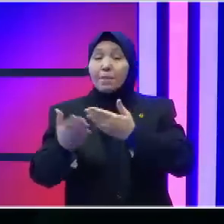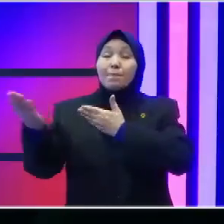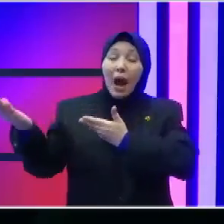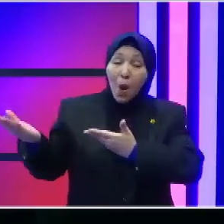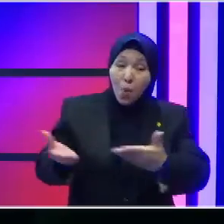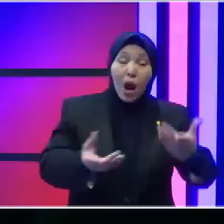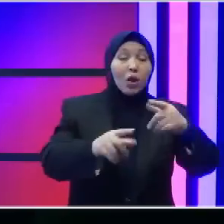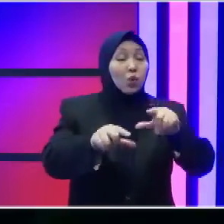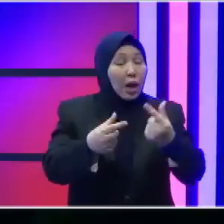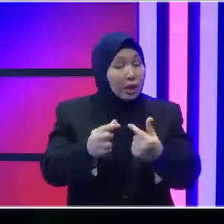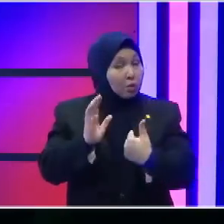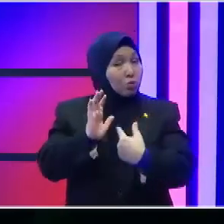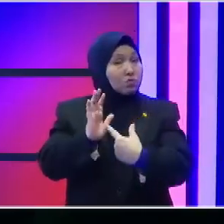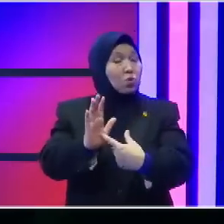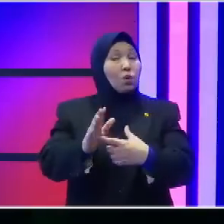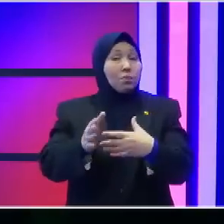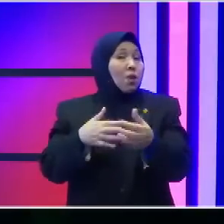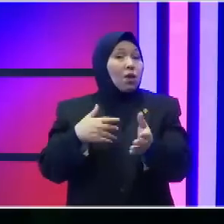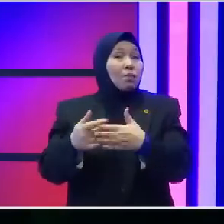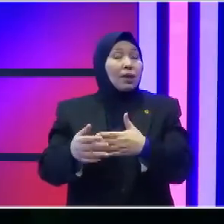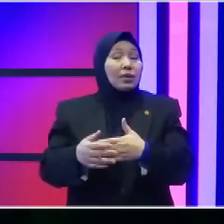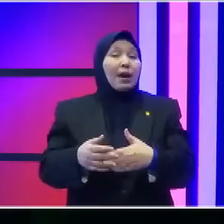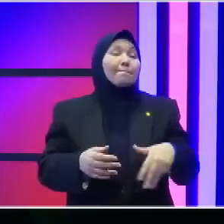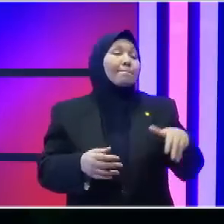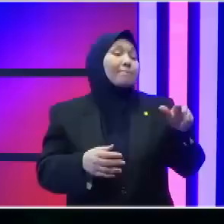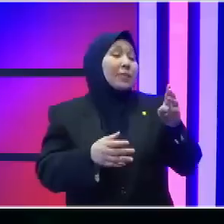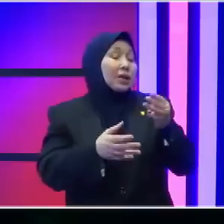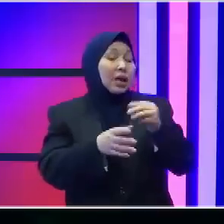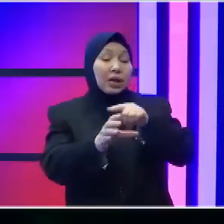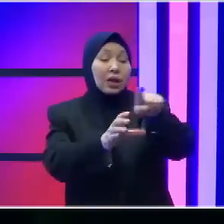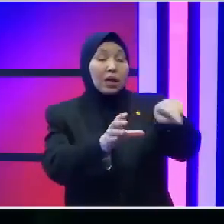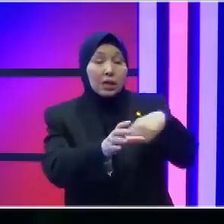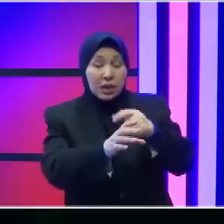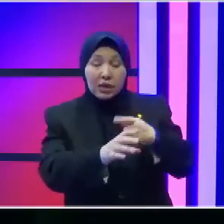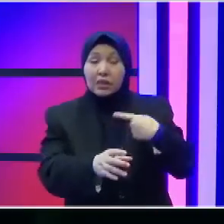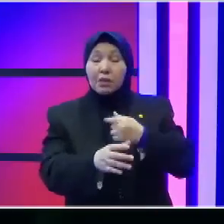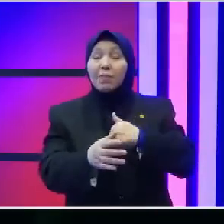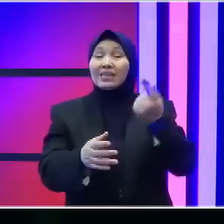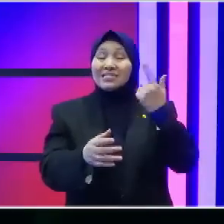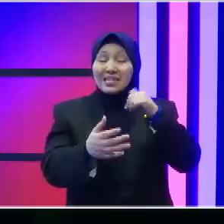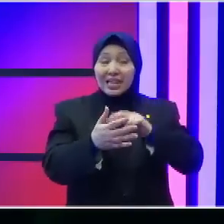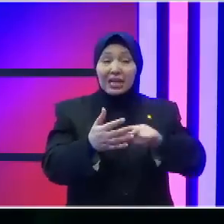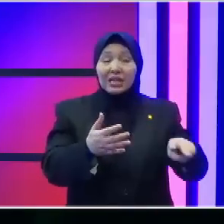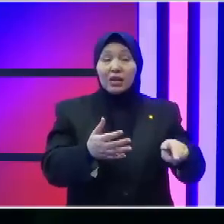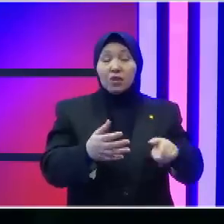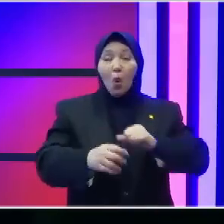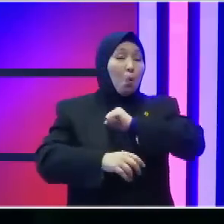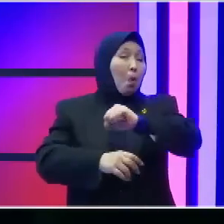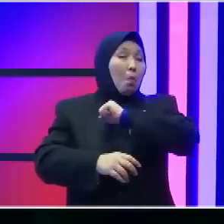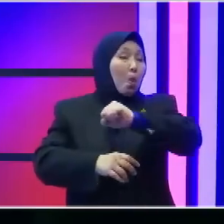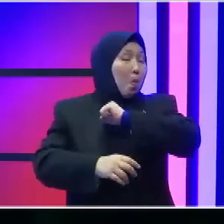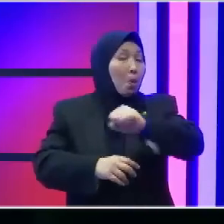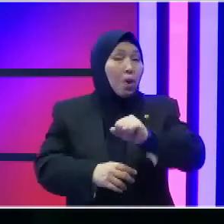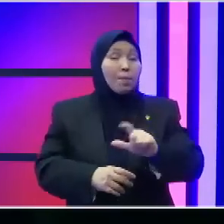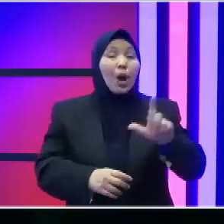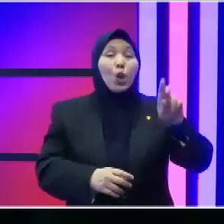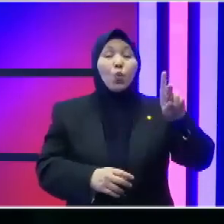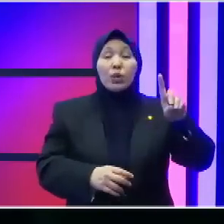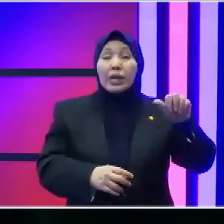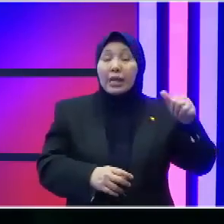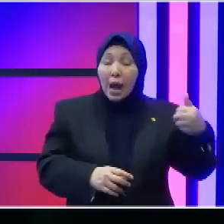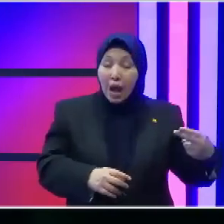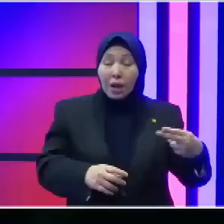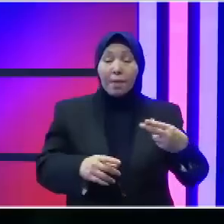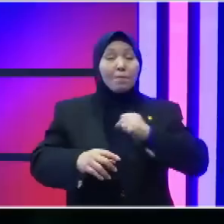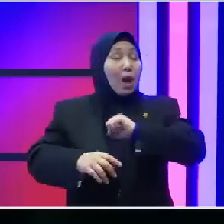ini kepada mereka, walaupun mereka ini ludda yang kita baca pada ayat 97 sebentar tadi, dia membantah, ya. Tetapi sebenarnya